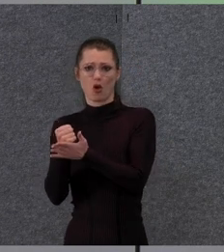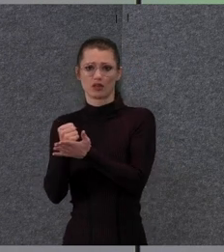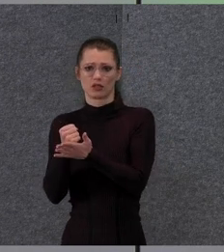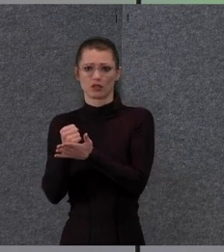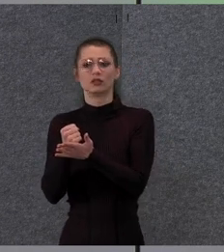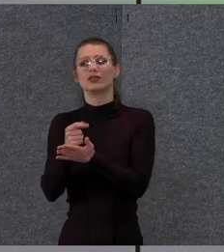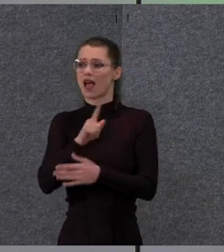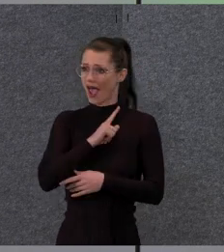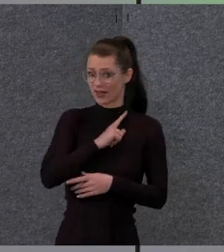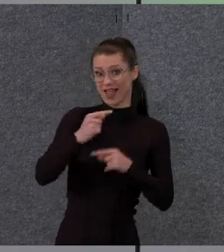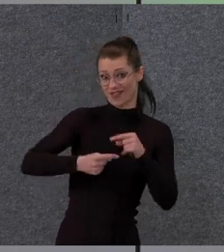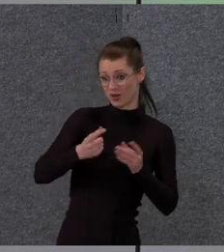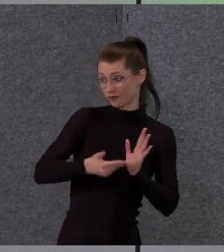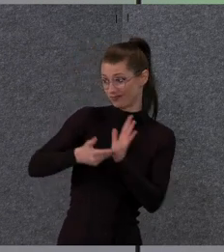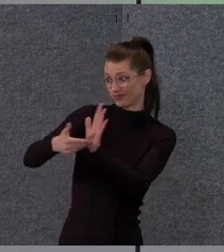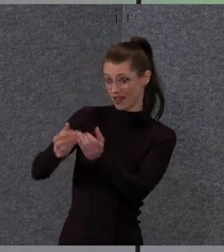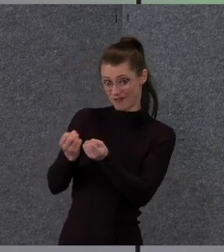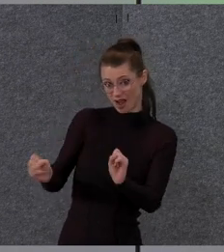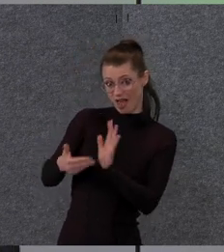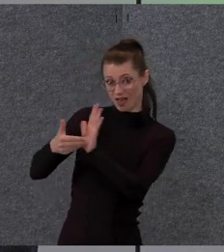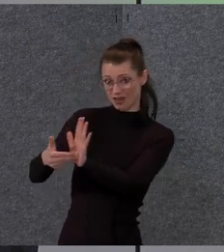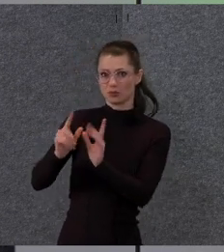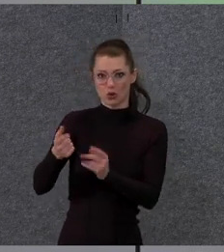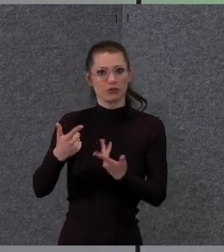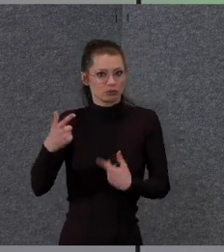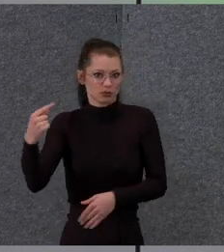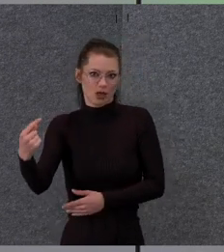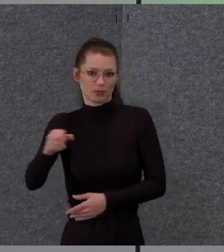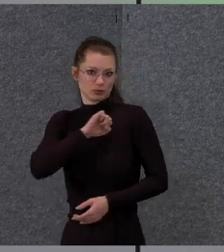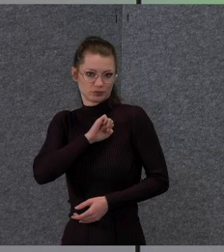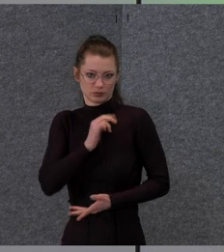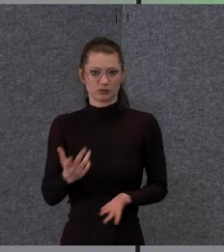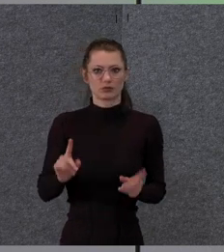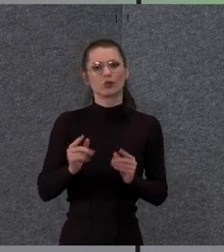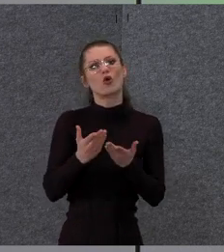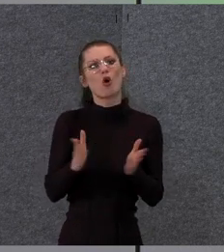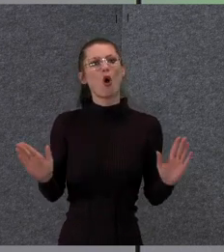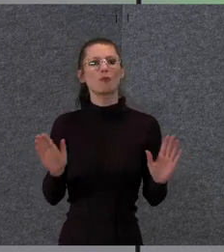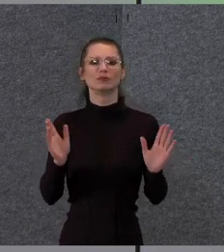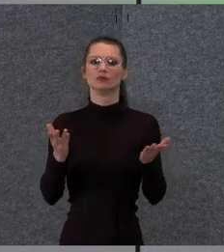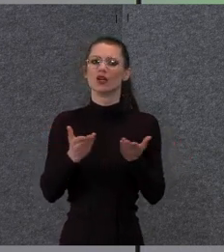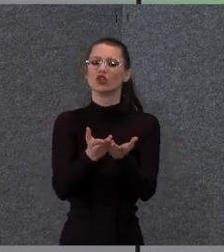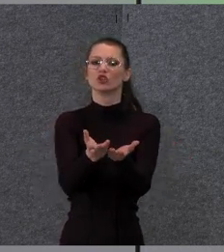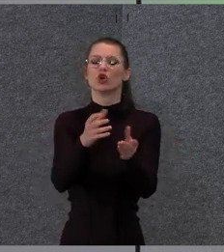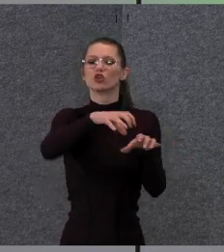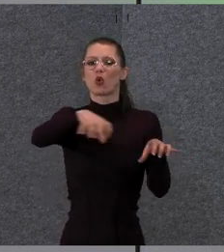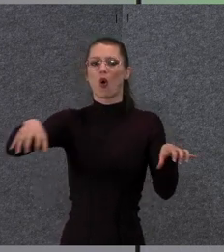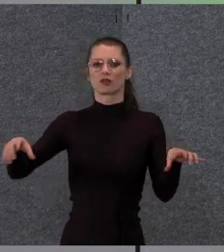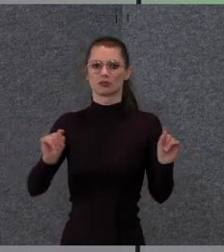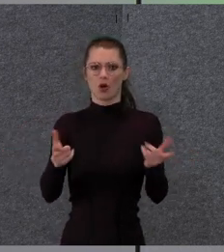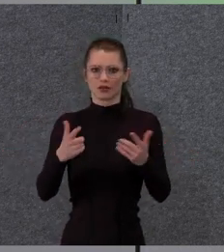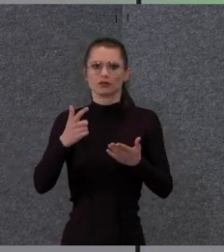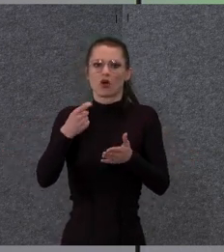Eigenentwicklung zur freien Verfügung stellen, können andere wieder davon partizipieren. Das ist das Grundprinzip von Open Source und das spart natürlich auch mächtig Kosten ein.